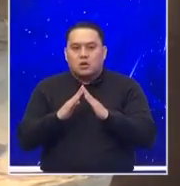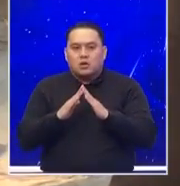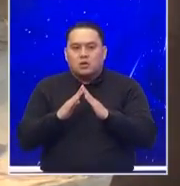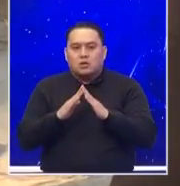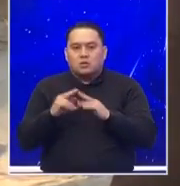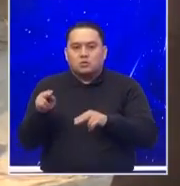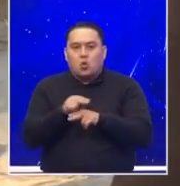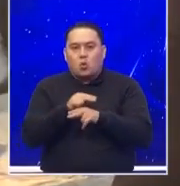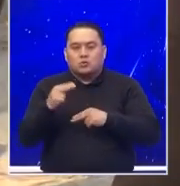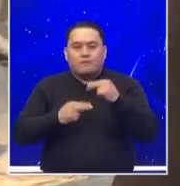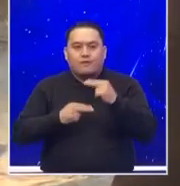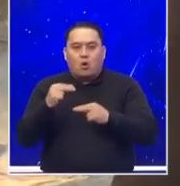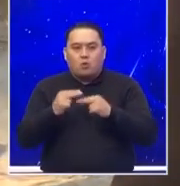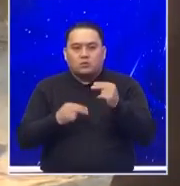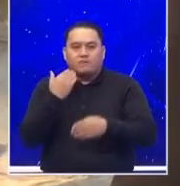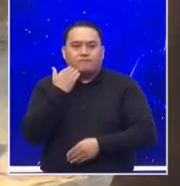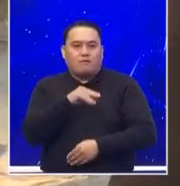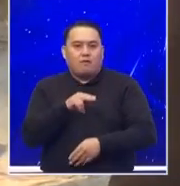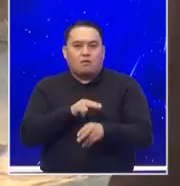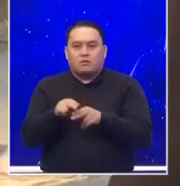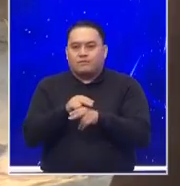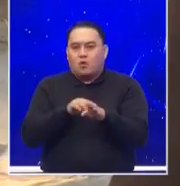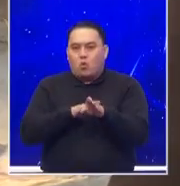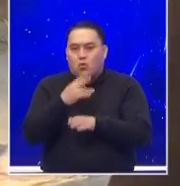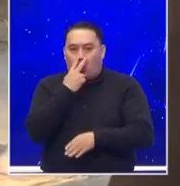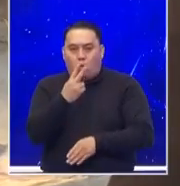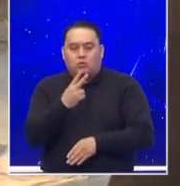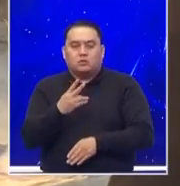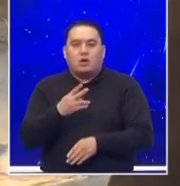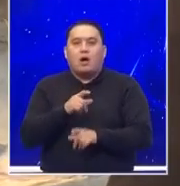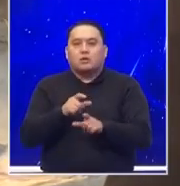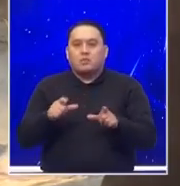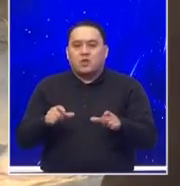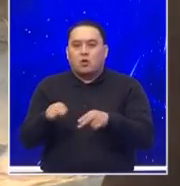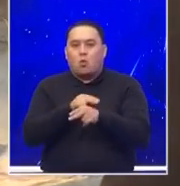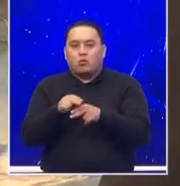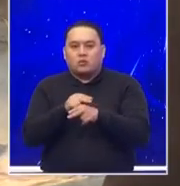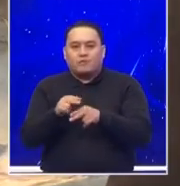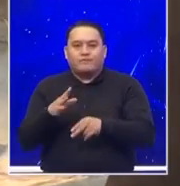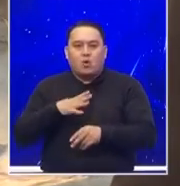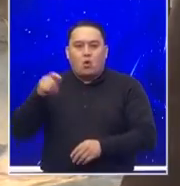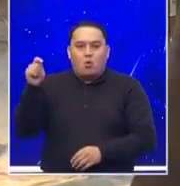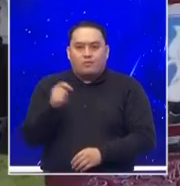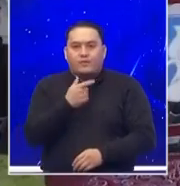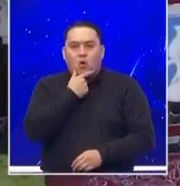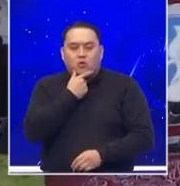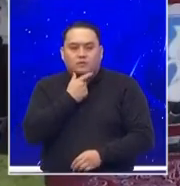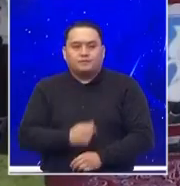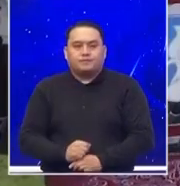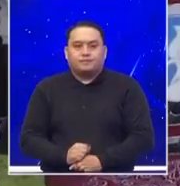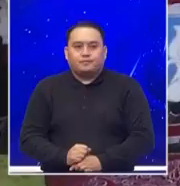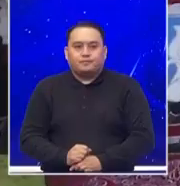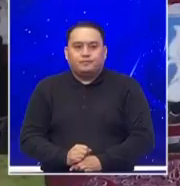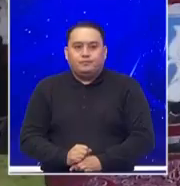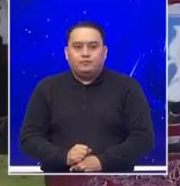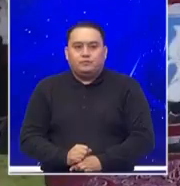жасаған құрылыс, өте құрылысын сапалы жасады. Біз көріп жүрдік, адамдар тұрғындар келіп көріп жүрді. Мен қызмет